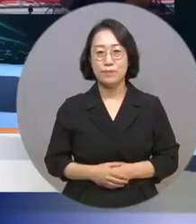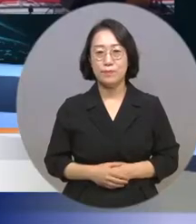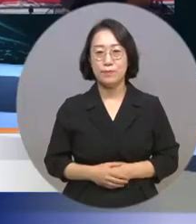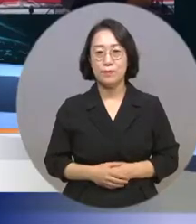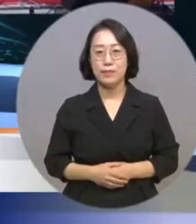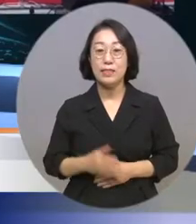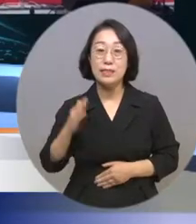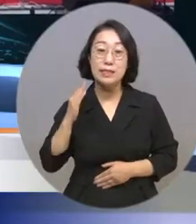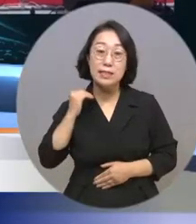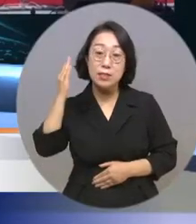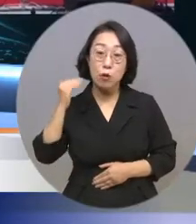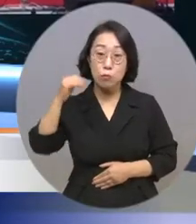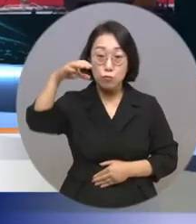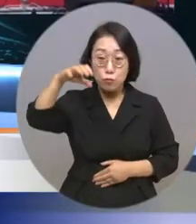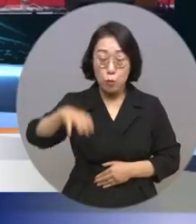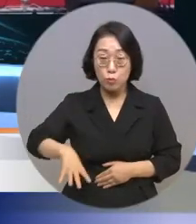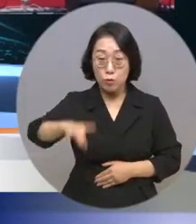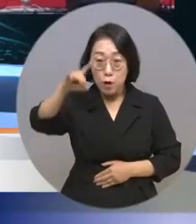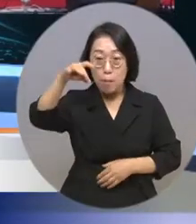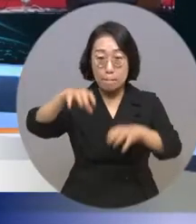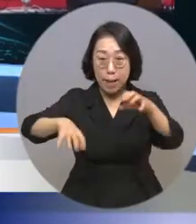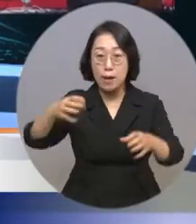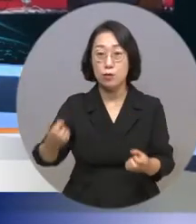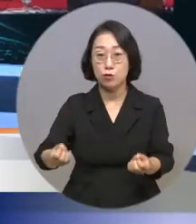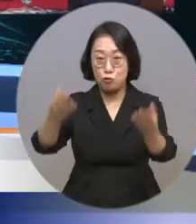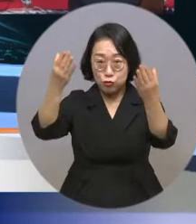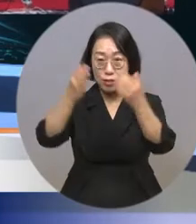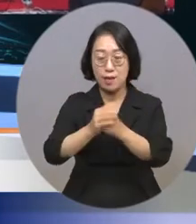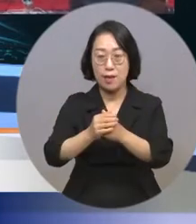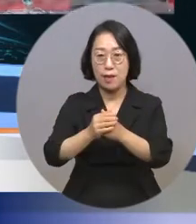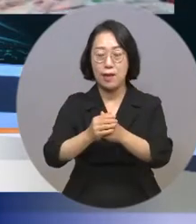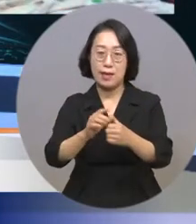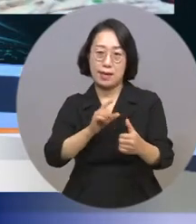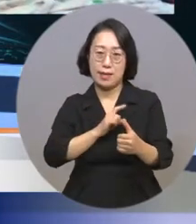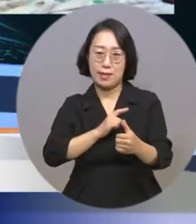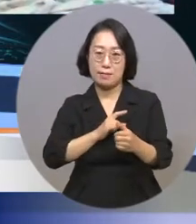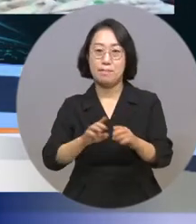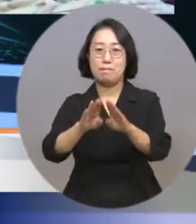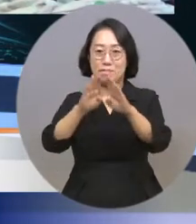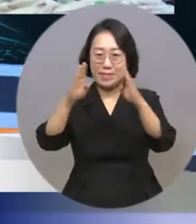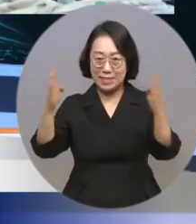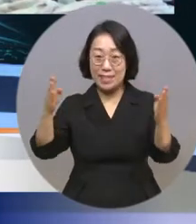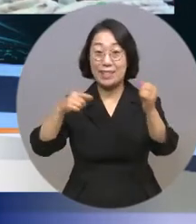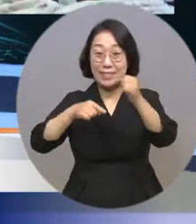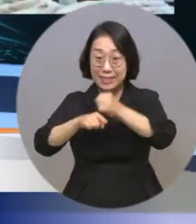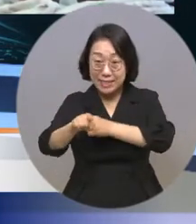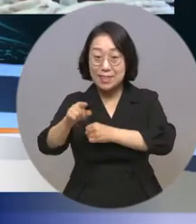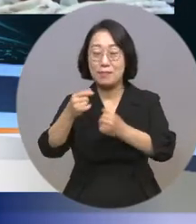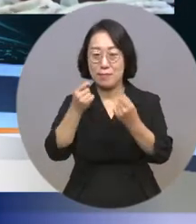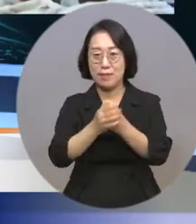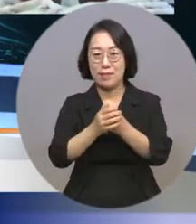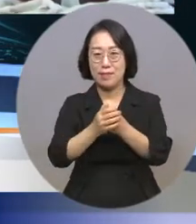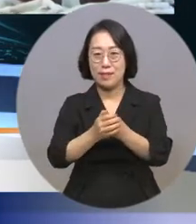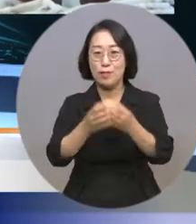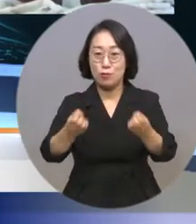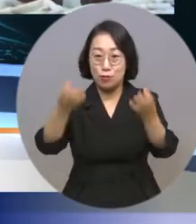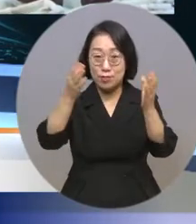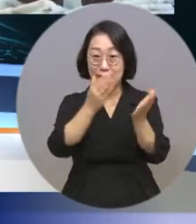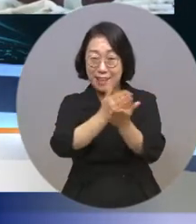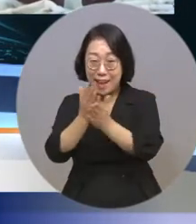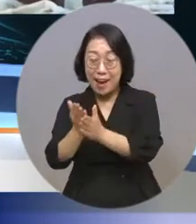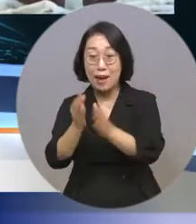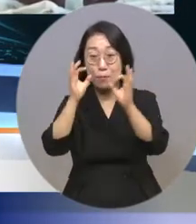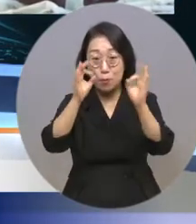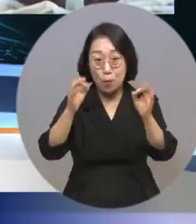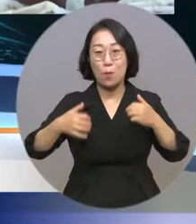경기도 의정부에서 첫 마을축제인 물꼬를 트다 축제가 열렸습니다. 다채로운 행사로 꾸려져 많은 시민들의